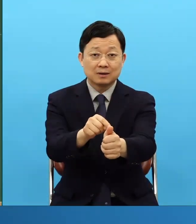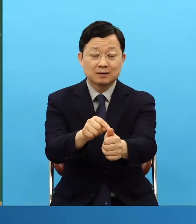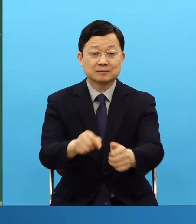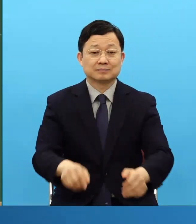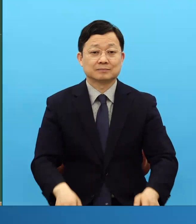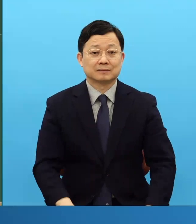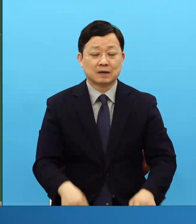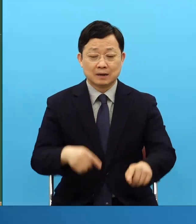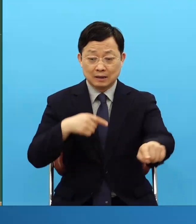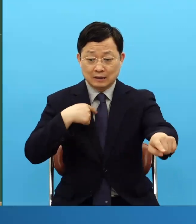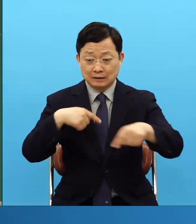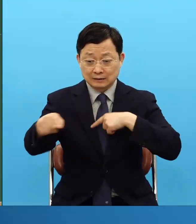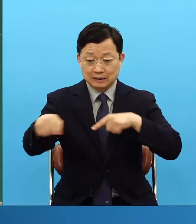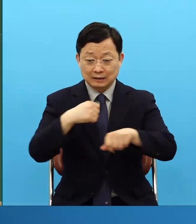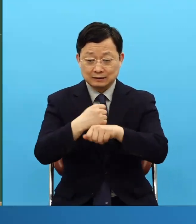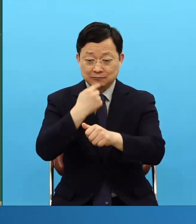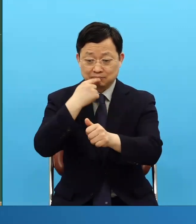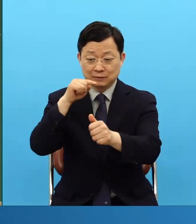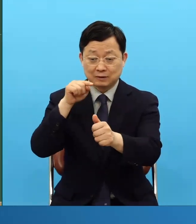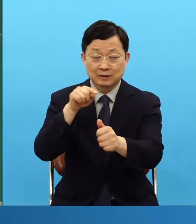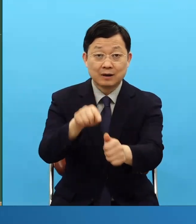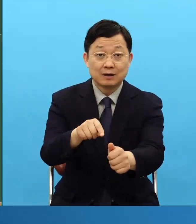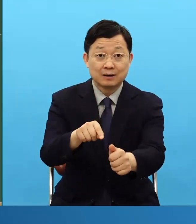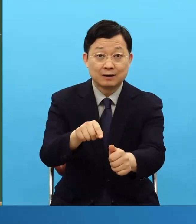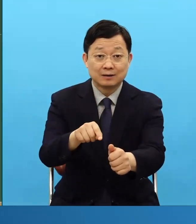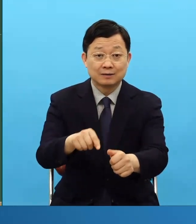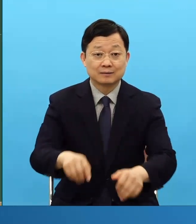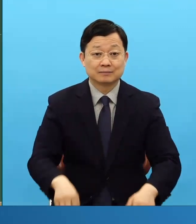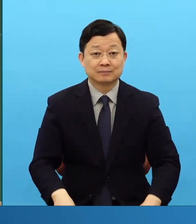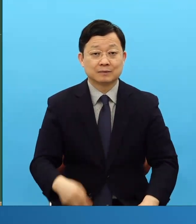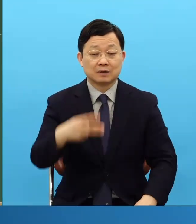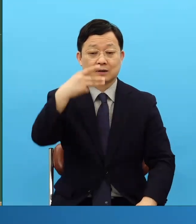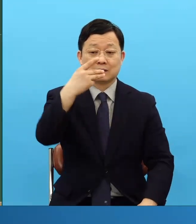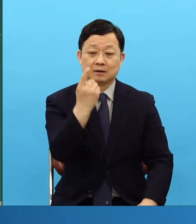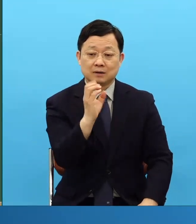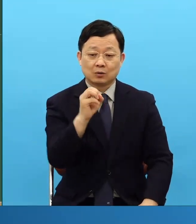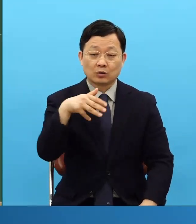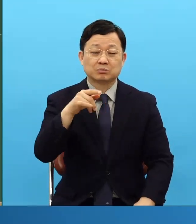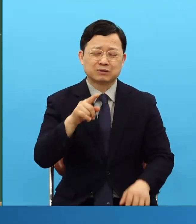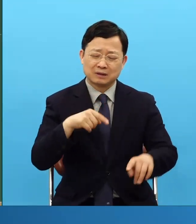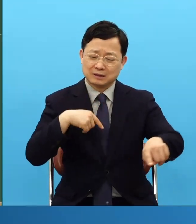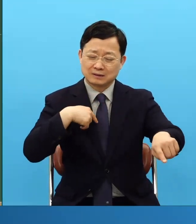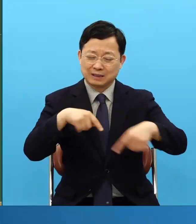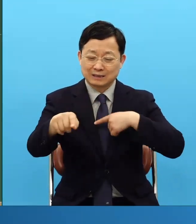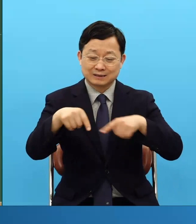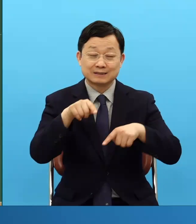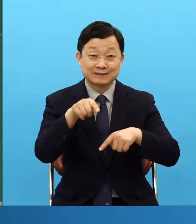그리고 다스리라고 말이에요. and to rule. 통치지요. It's talking about governing the land.